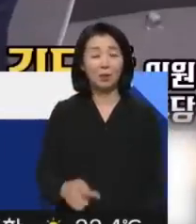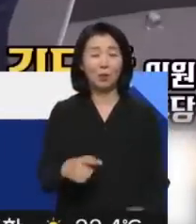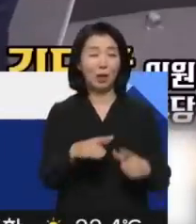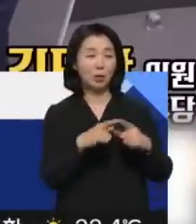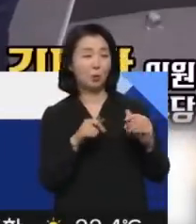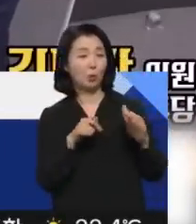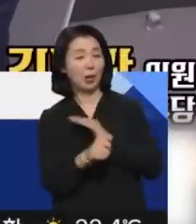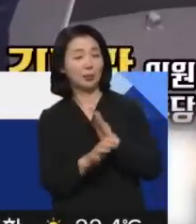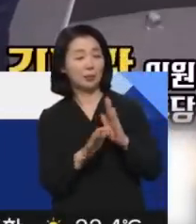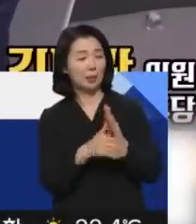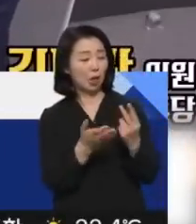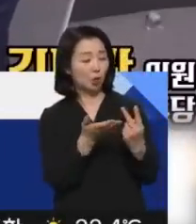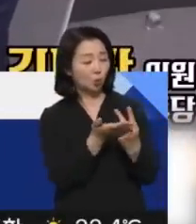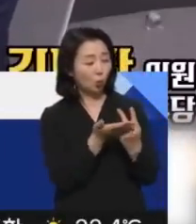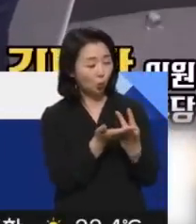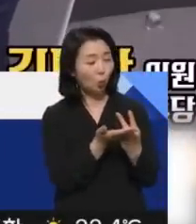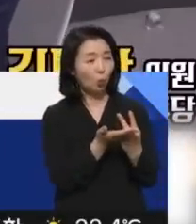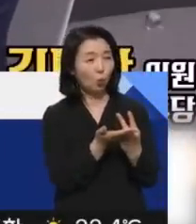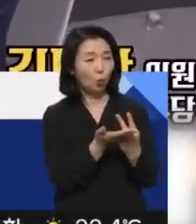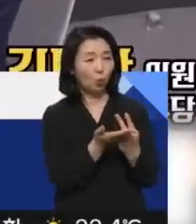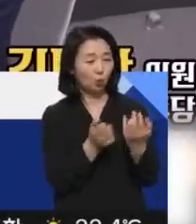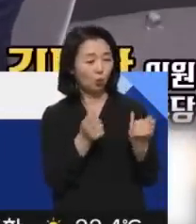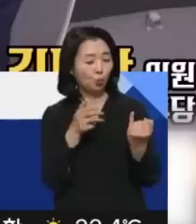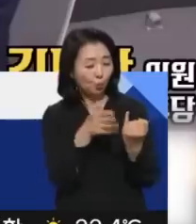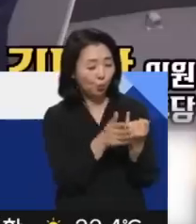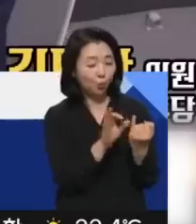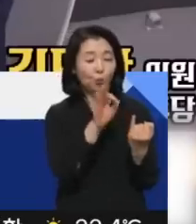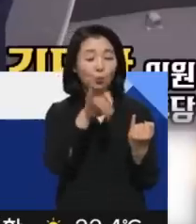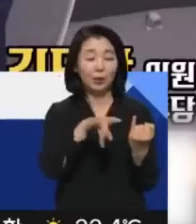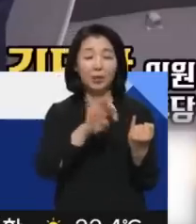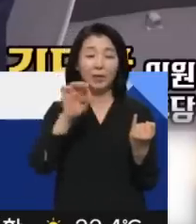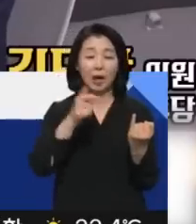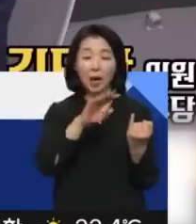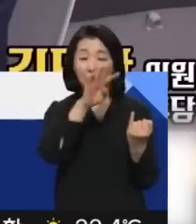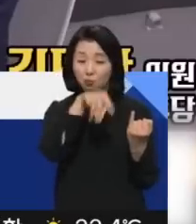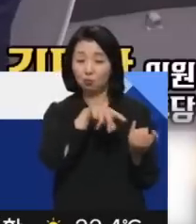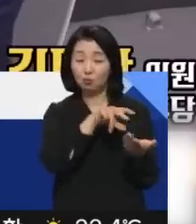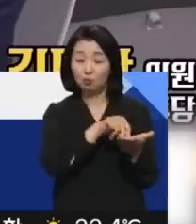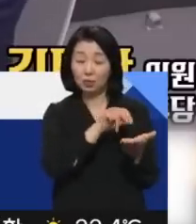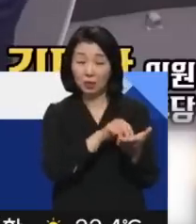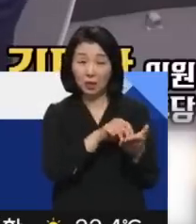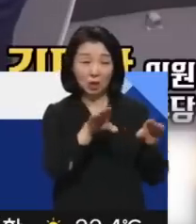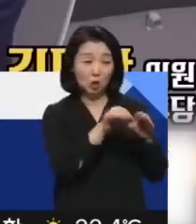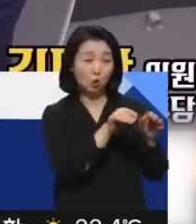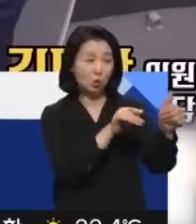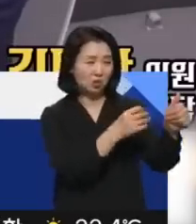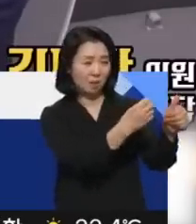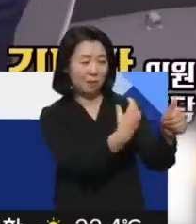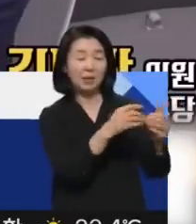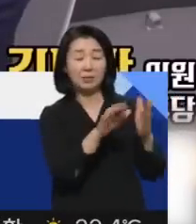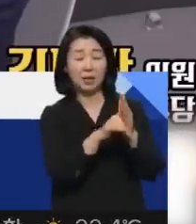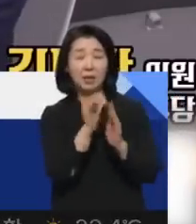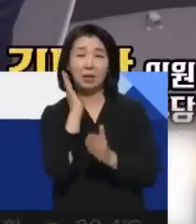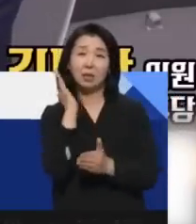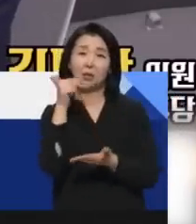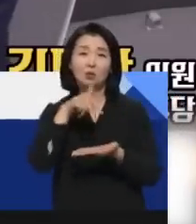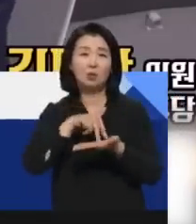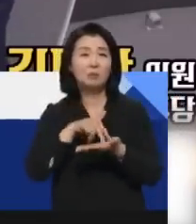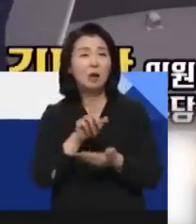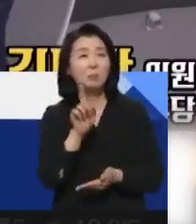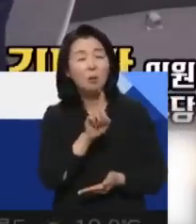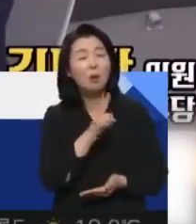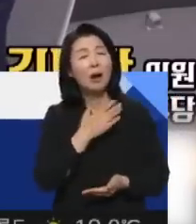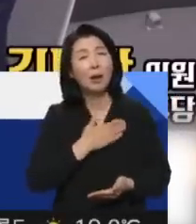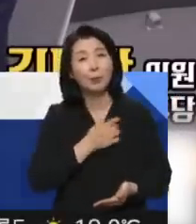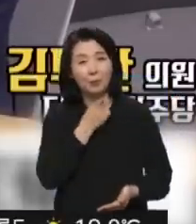때 독도 문제라든지 안보 문제를 기시다 총리가 꺼냈을 때 예. 우리 대통령이 어떤 입장을 취했나, 이런 것들을 알고